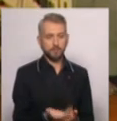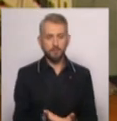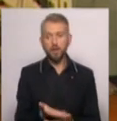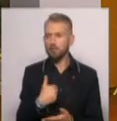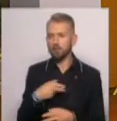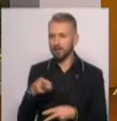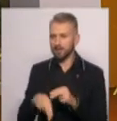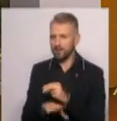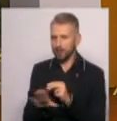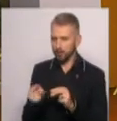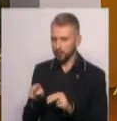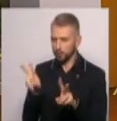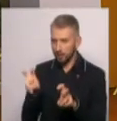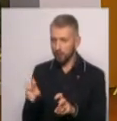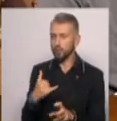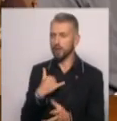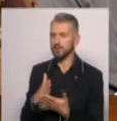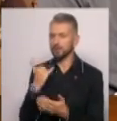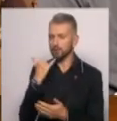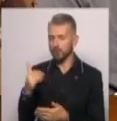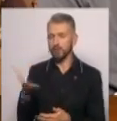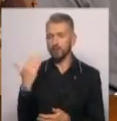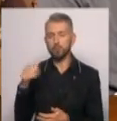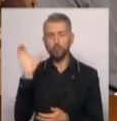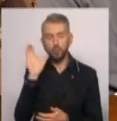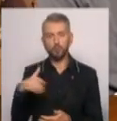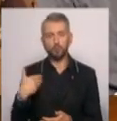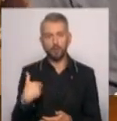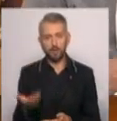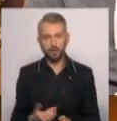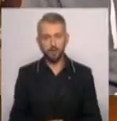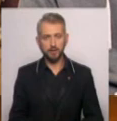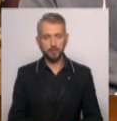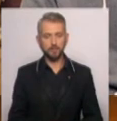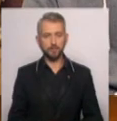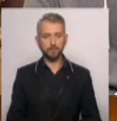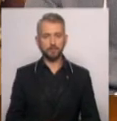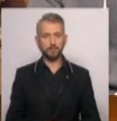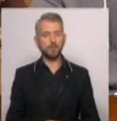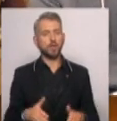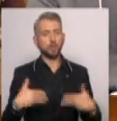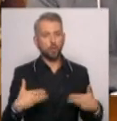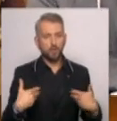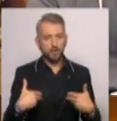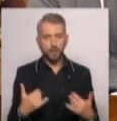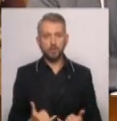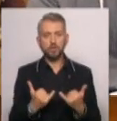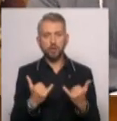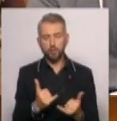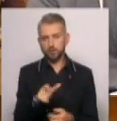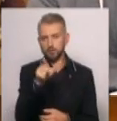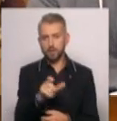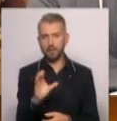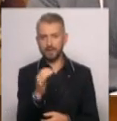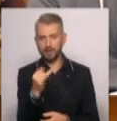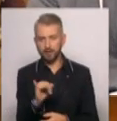ми ставимо її на паузу, тому що у нас є телефонний дзвінок. Давайте послухаємо. Добрий день, ви в ефірі. Доброго дня. Добрий день. Шановна пане Сергію, я хочу вам